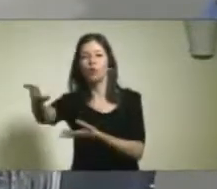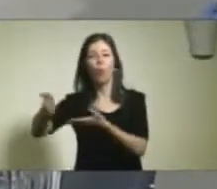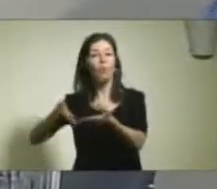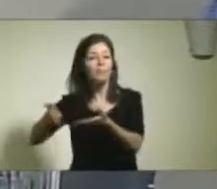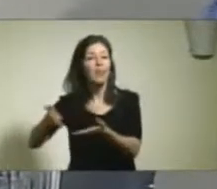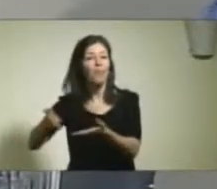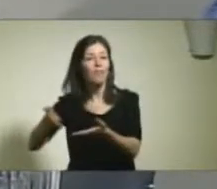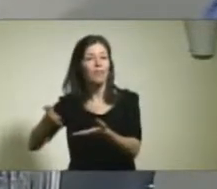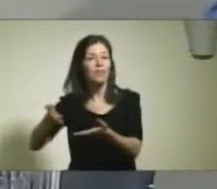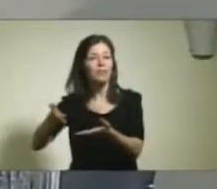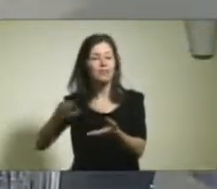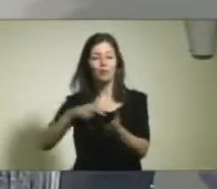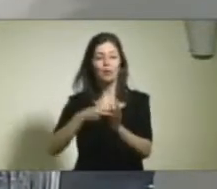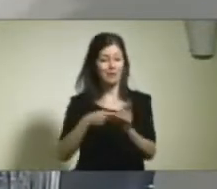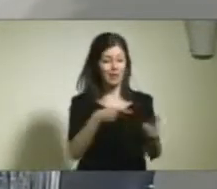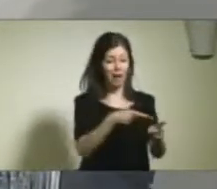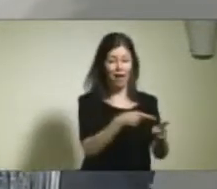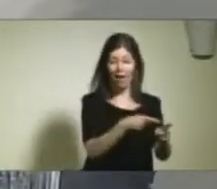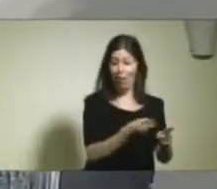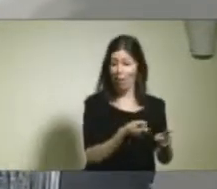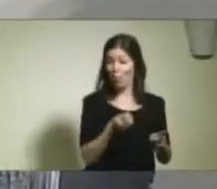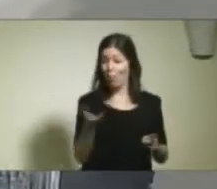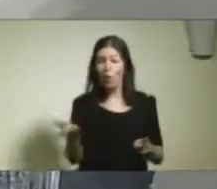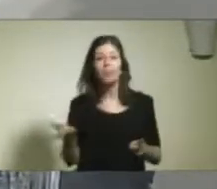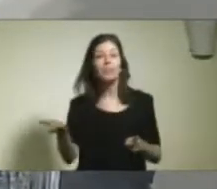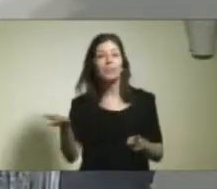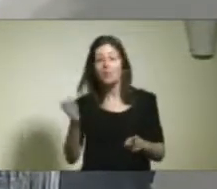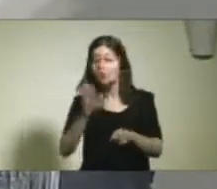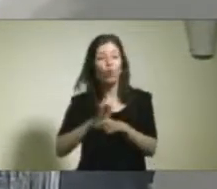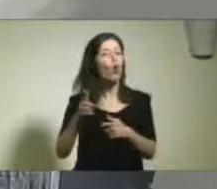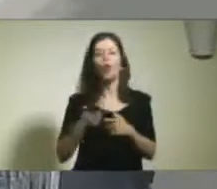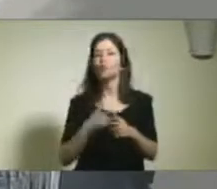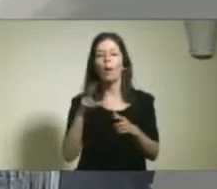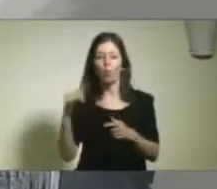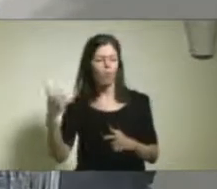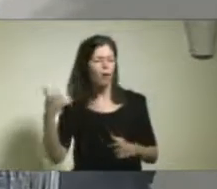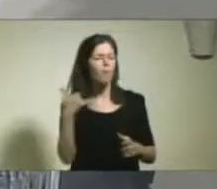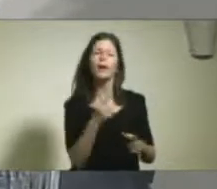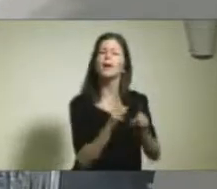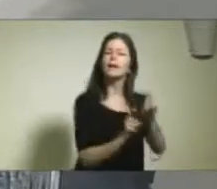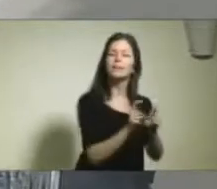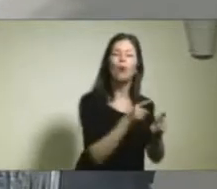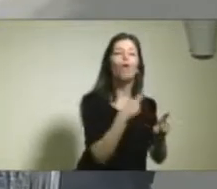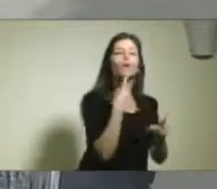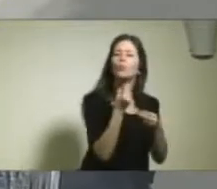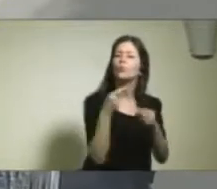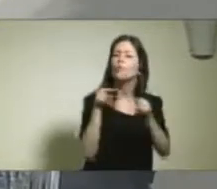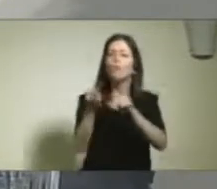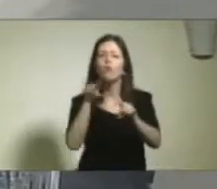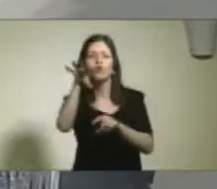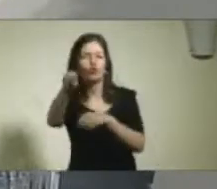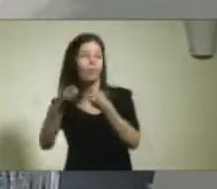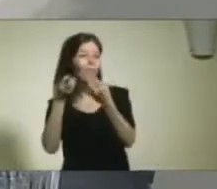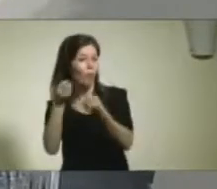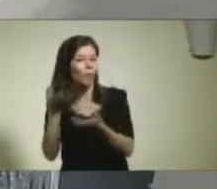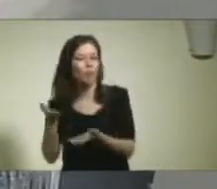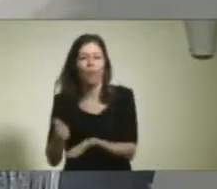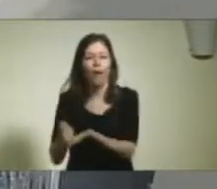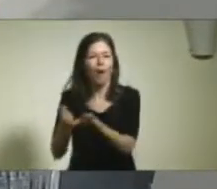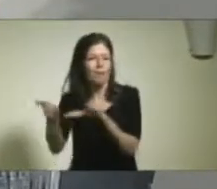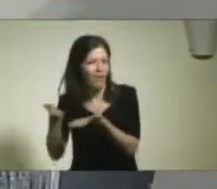postiers qui répondent directement sur le logement, mais ils les mettent en relation avec le service logement concerné. Et par